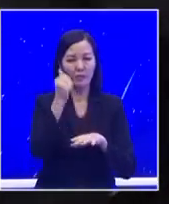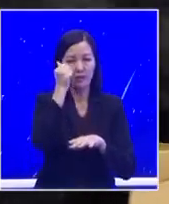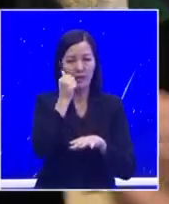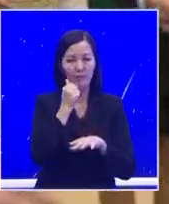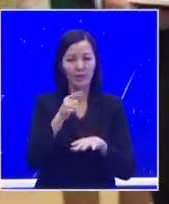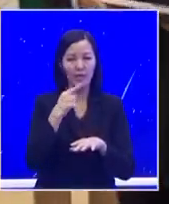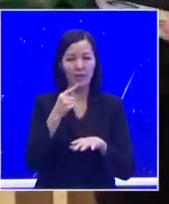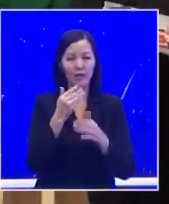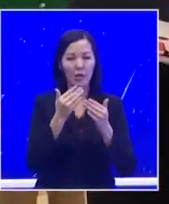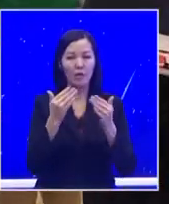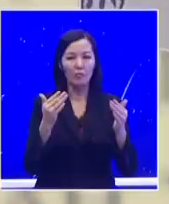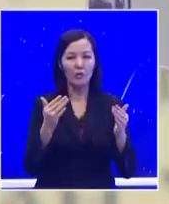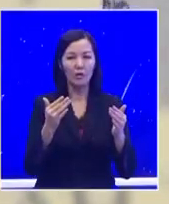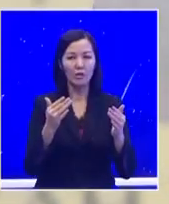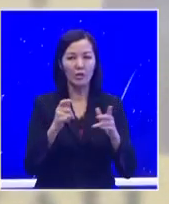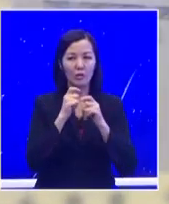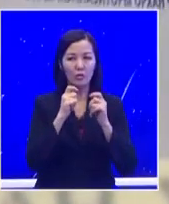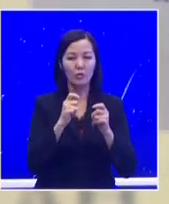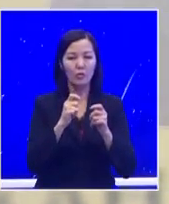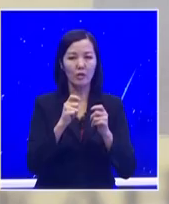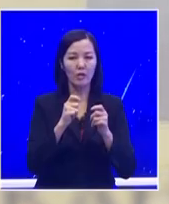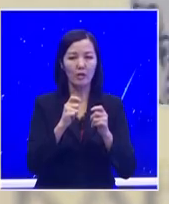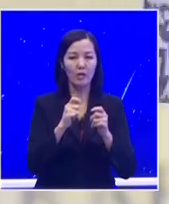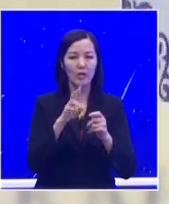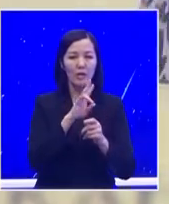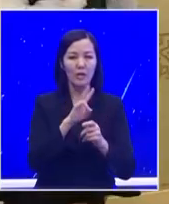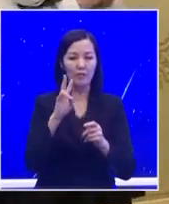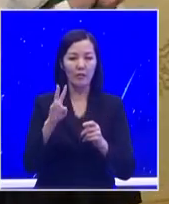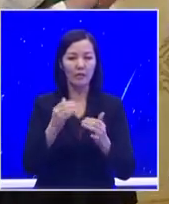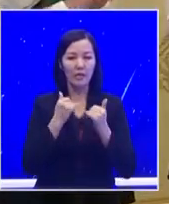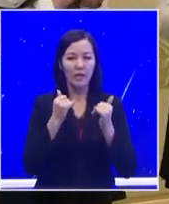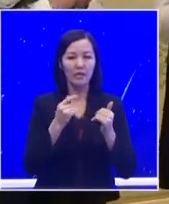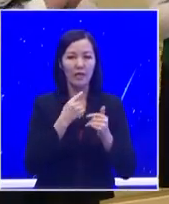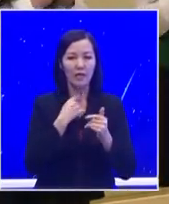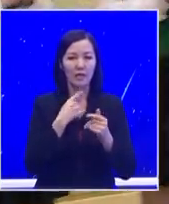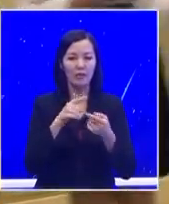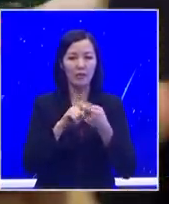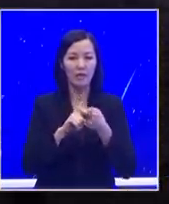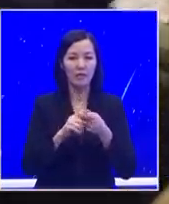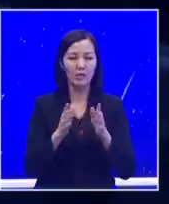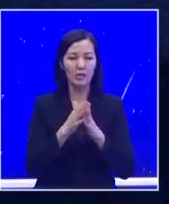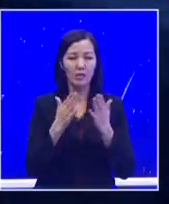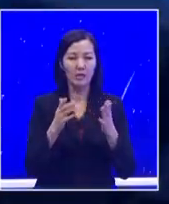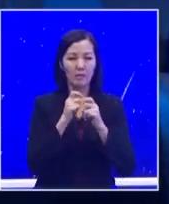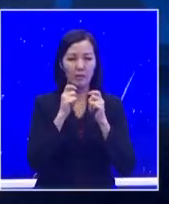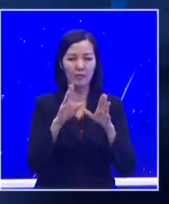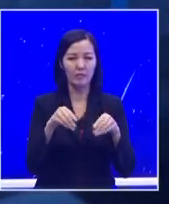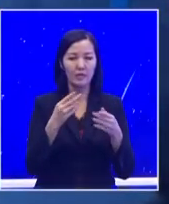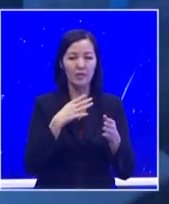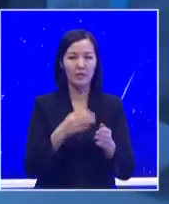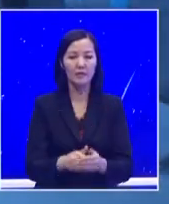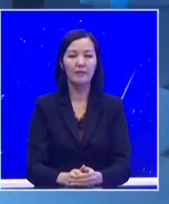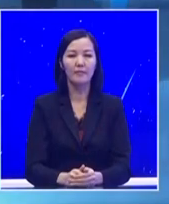Мұражайға ассамблея белгісімен кәдесый түрік композиторының елбасына арнаған аудиожазбасы мен кітабын экспонат ретінде табыстады. Мадина Берікқызы,